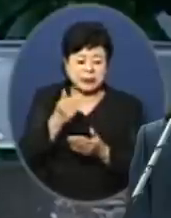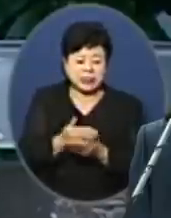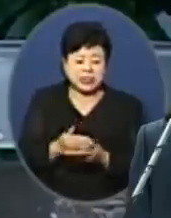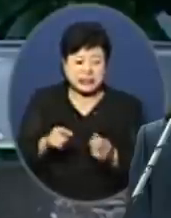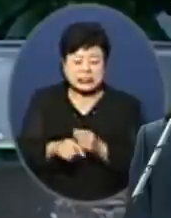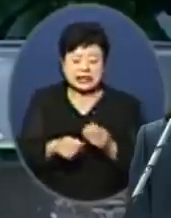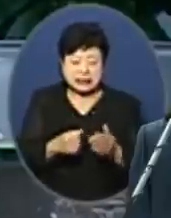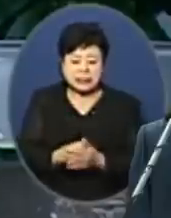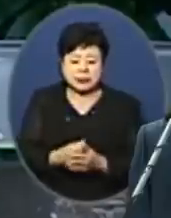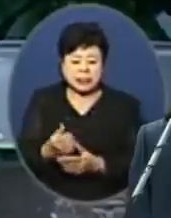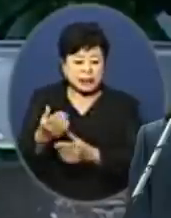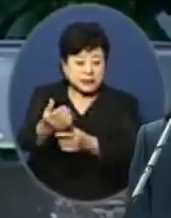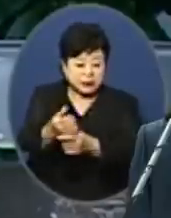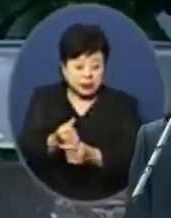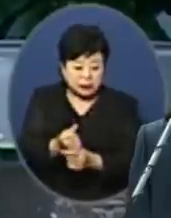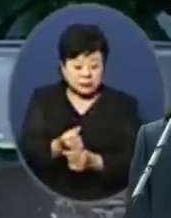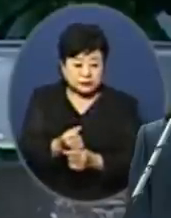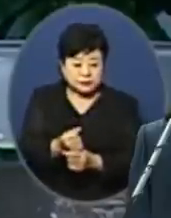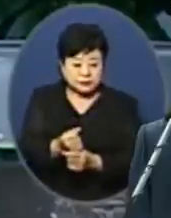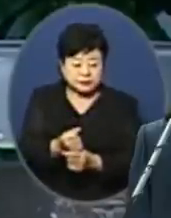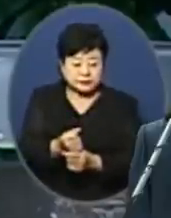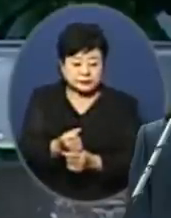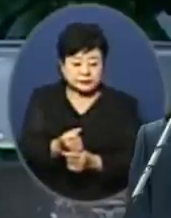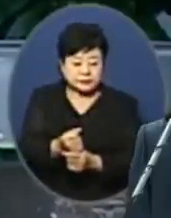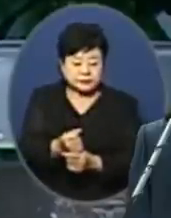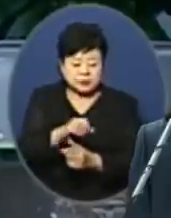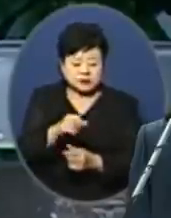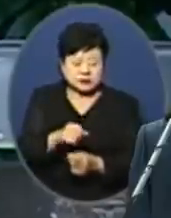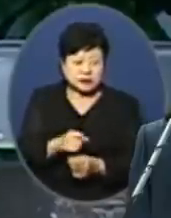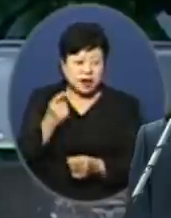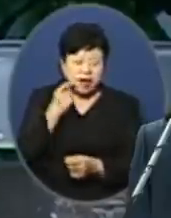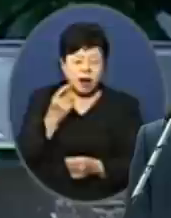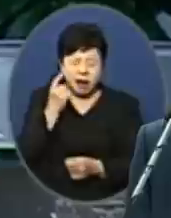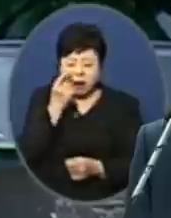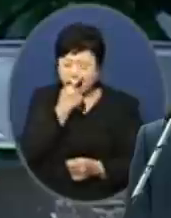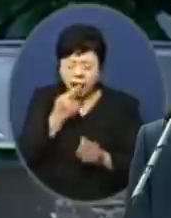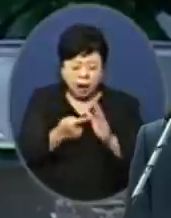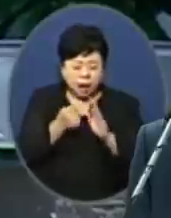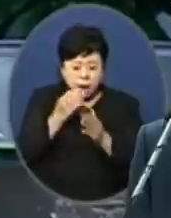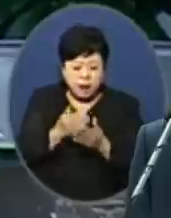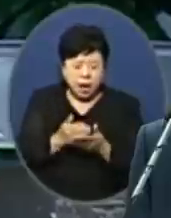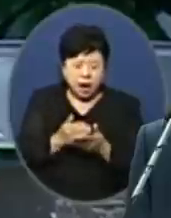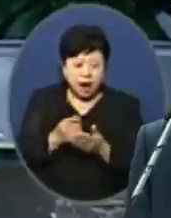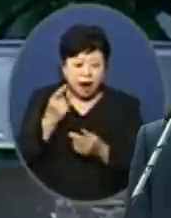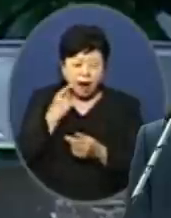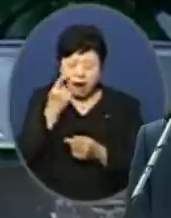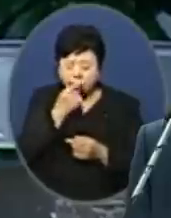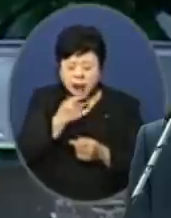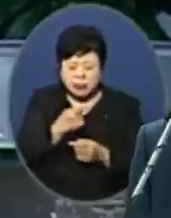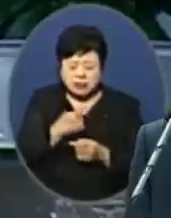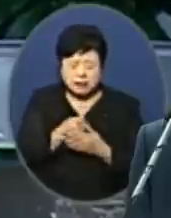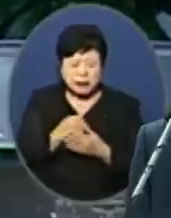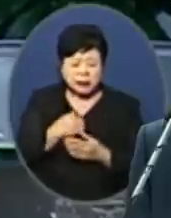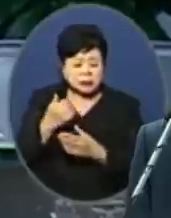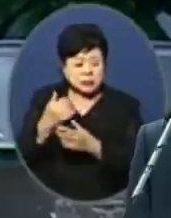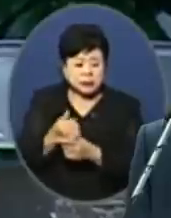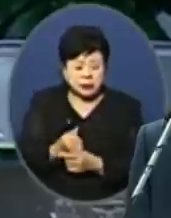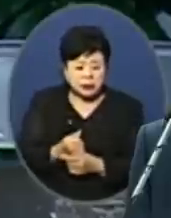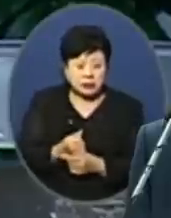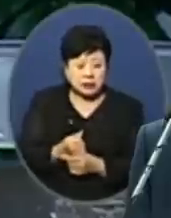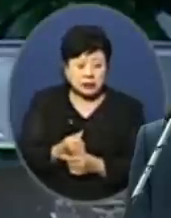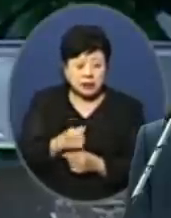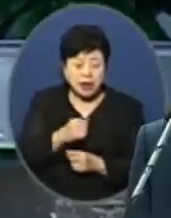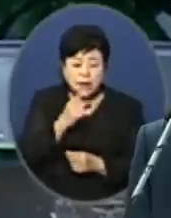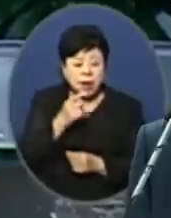네가 살인했으니 내가 잡았다. 이웃을 거짓 증거하지 마라. 네가 이웃을 거짓 증거했으니 내가 잡았다. 할